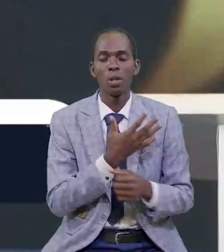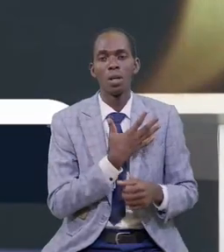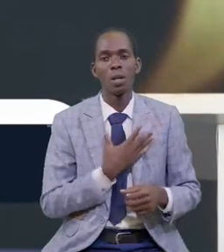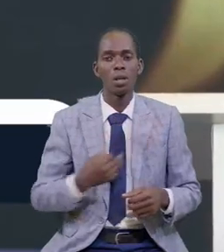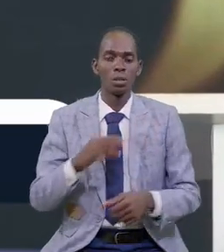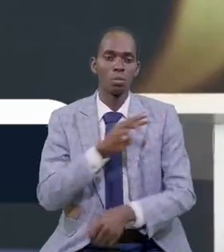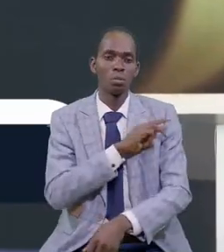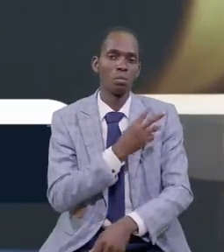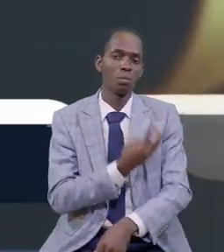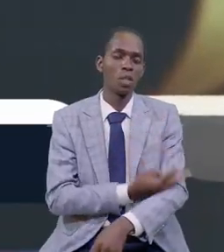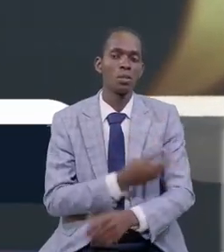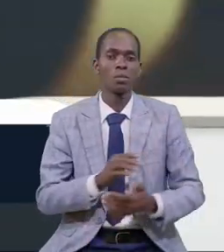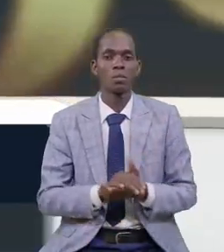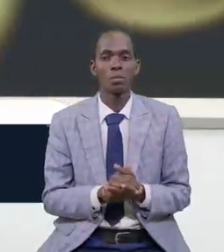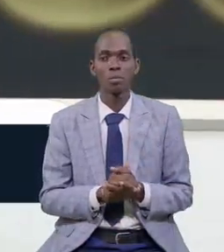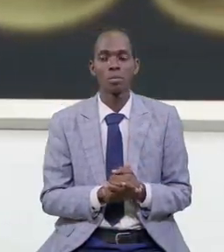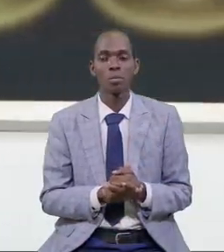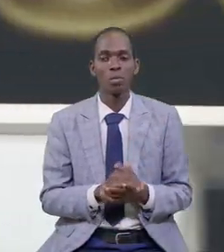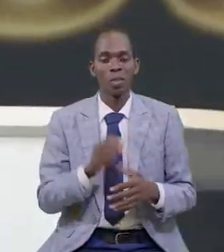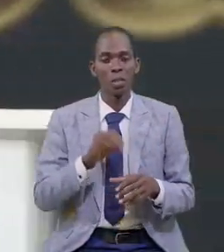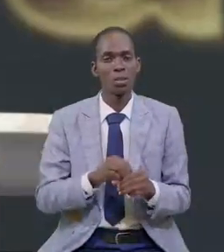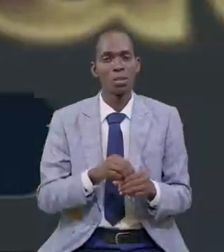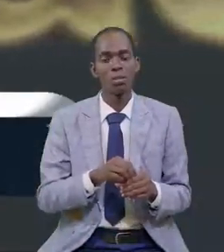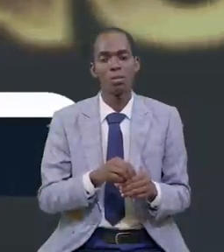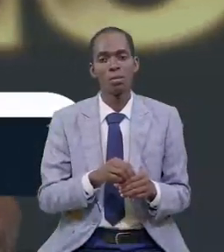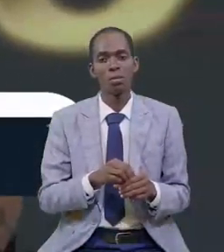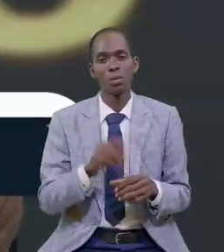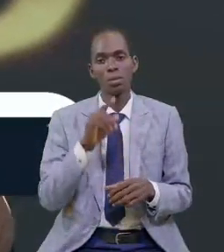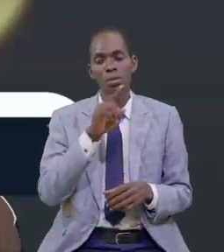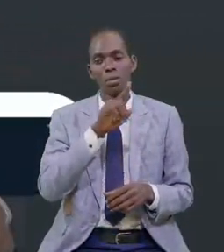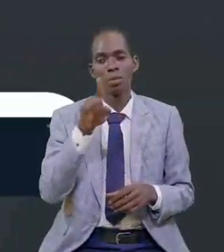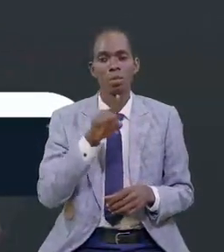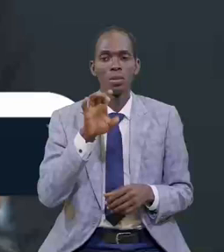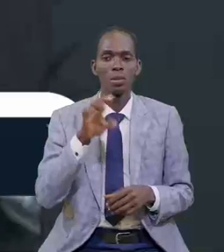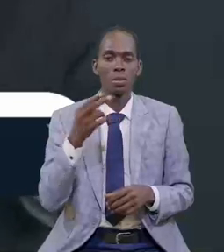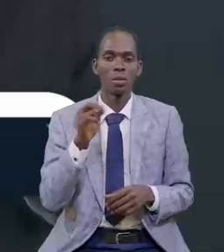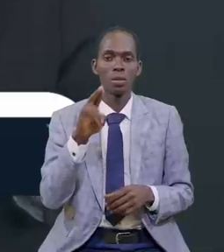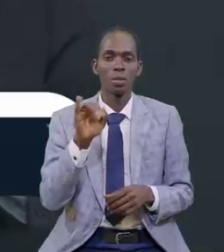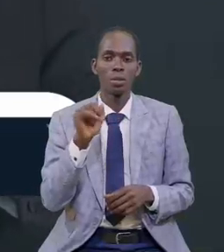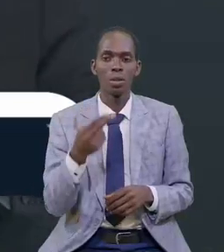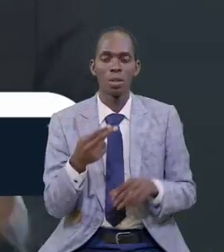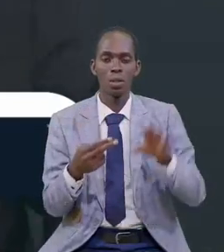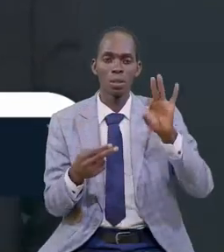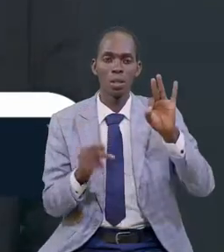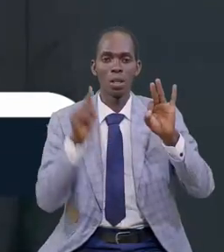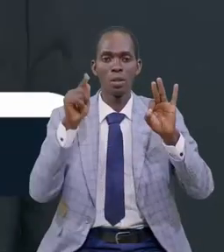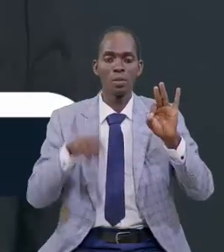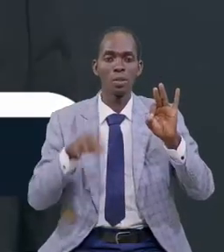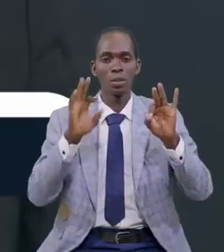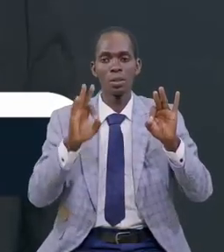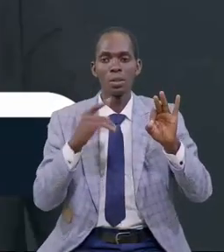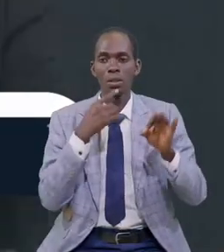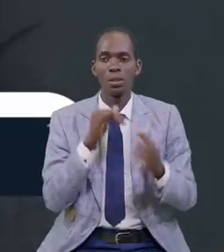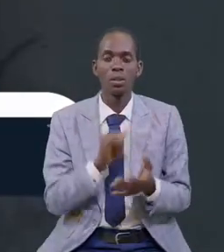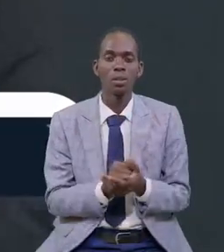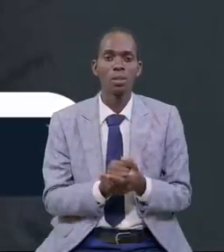de force nous lisons de Zacharie chapitre 9 verset 9